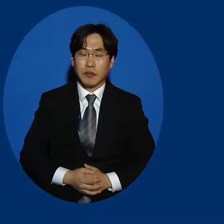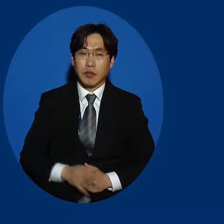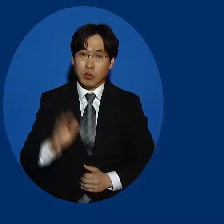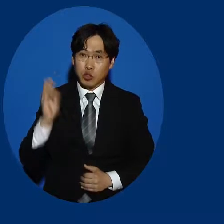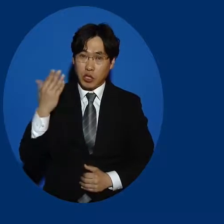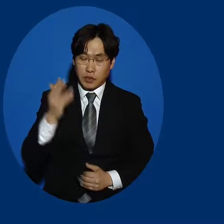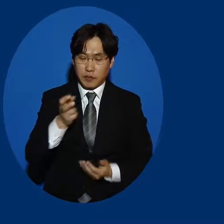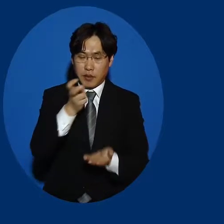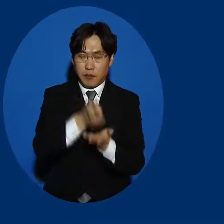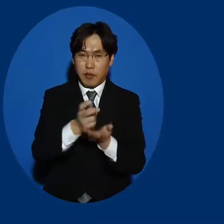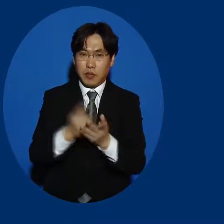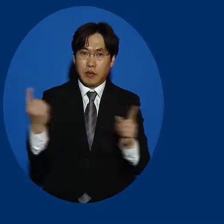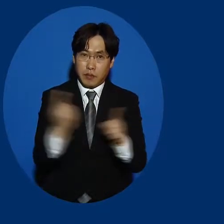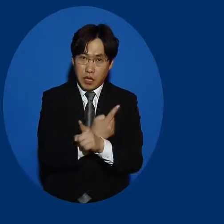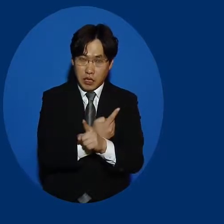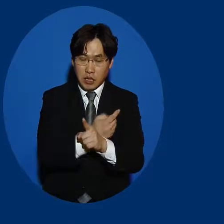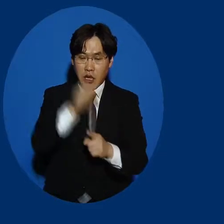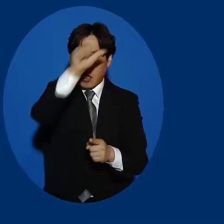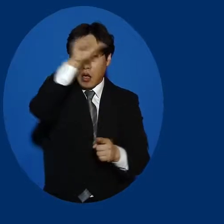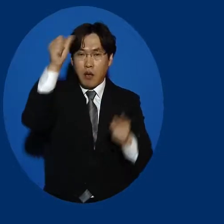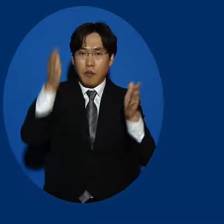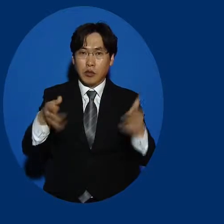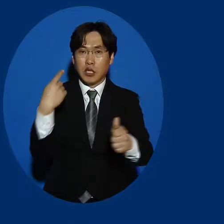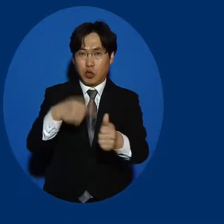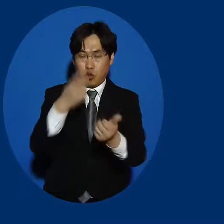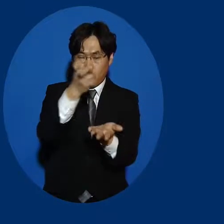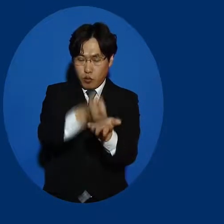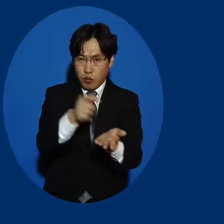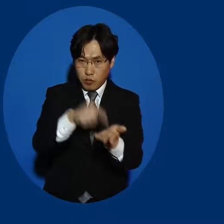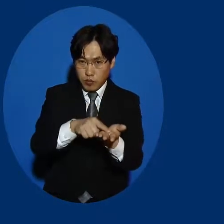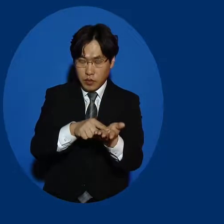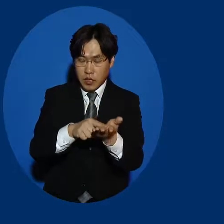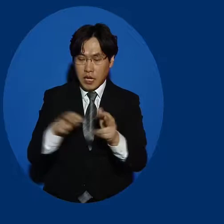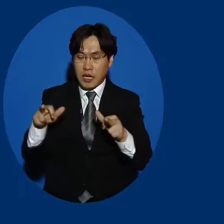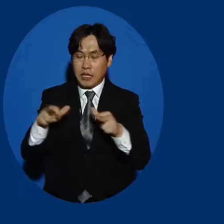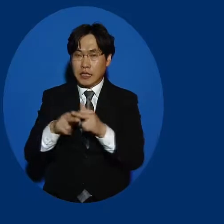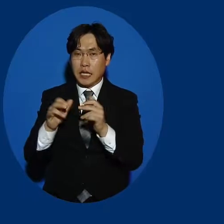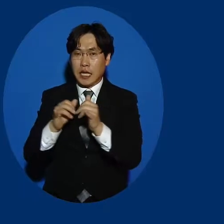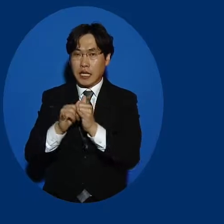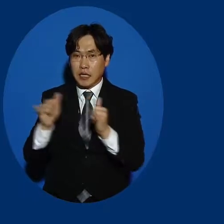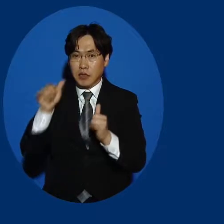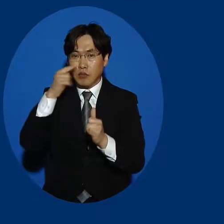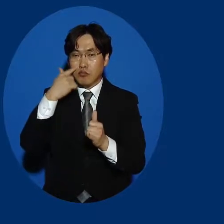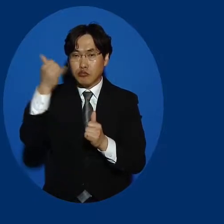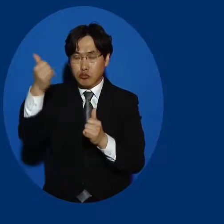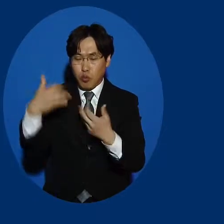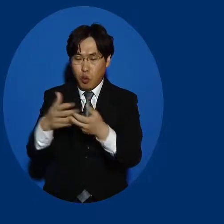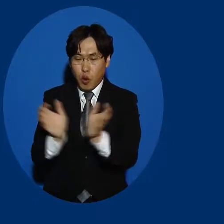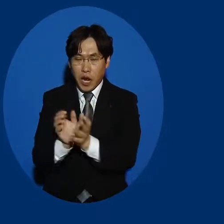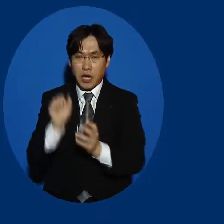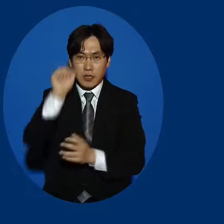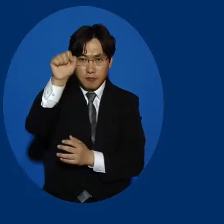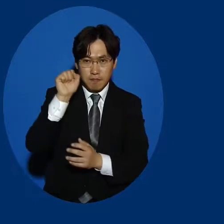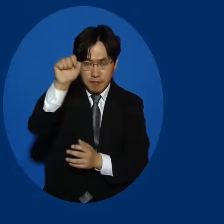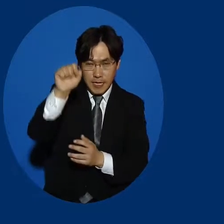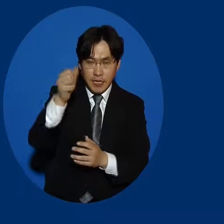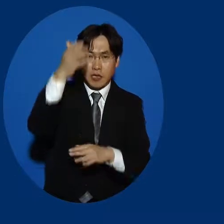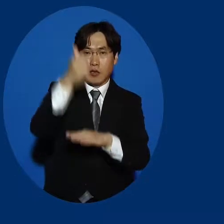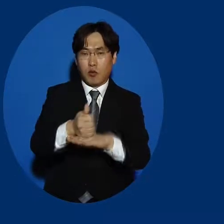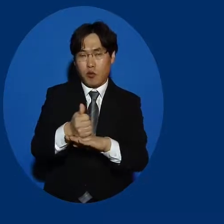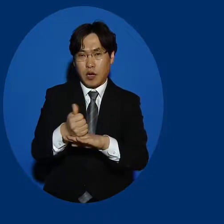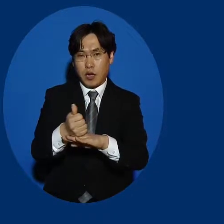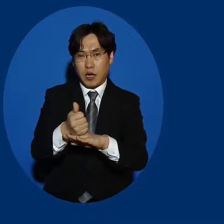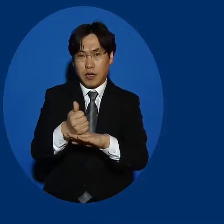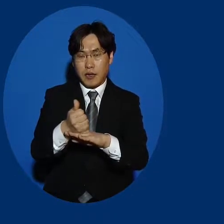최근에 개정된 평생교육법도 장애인 부모 운동의 성과라고 할 수 있습니다. 자,